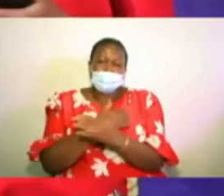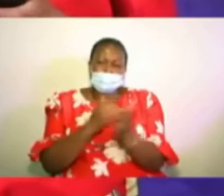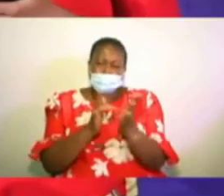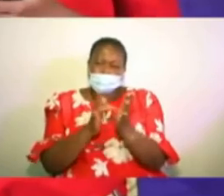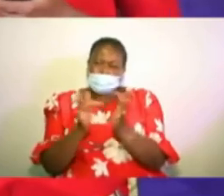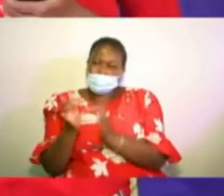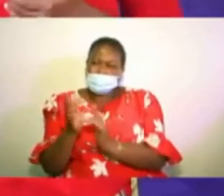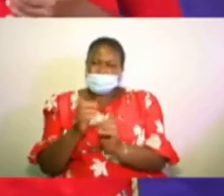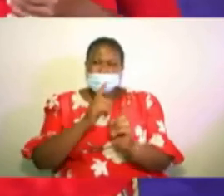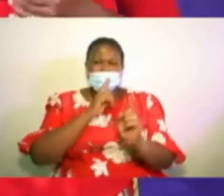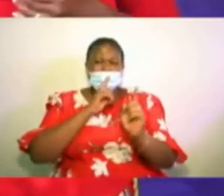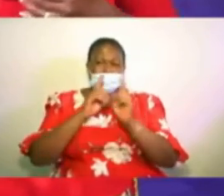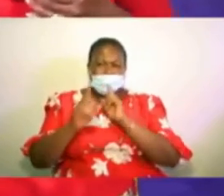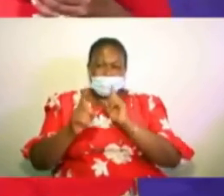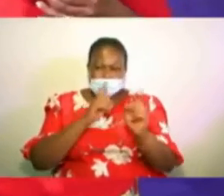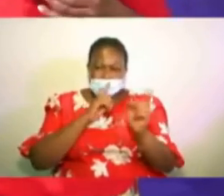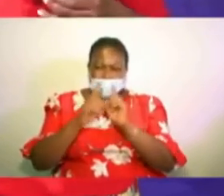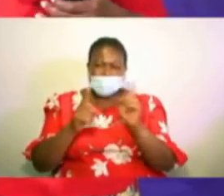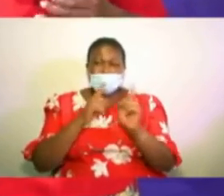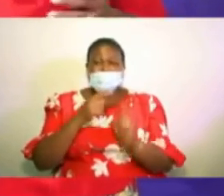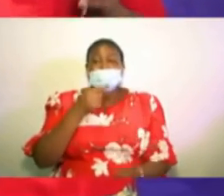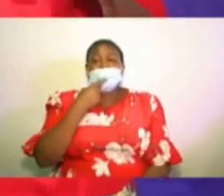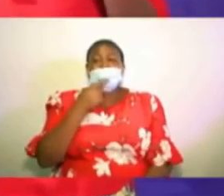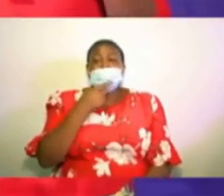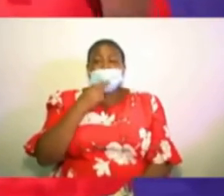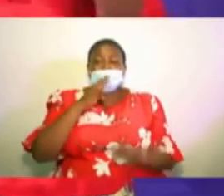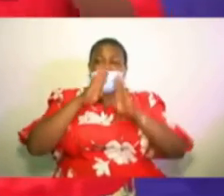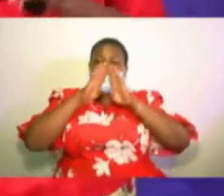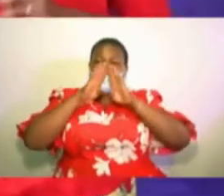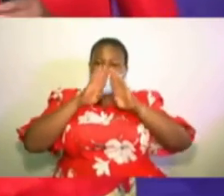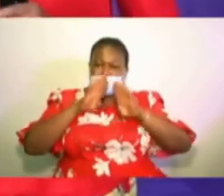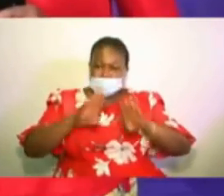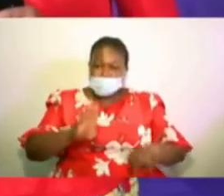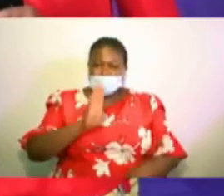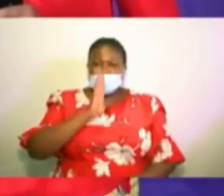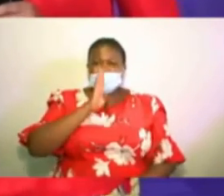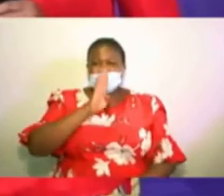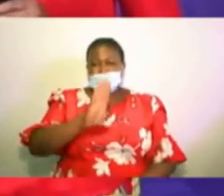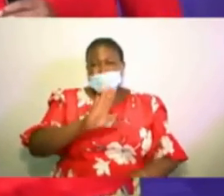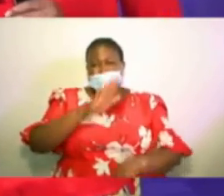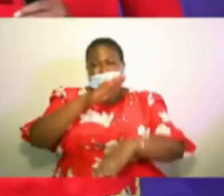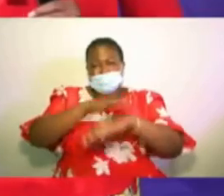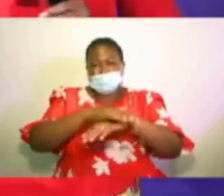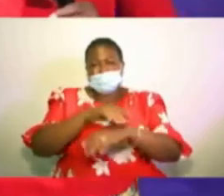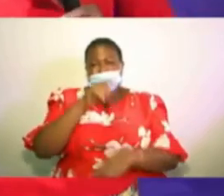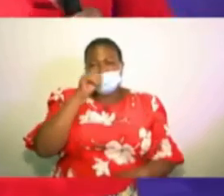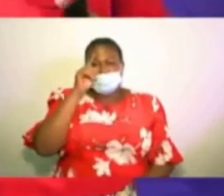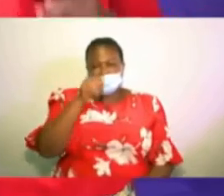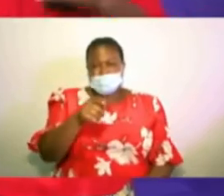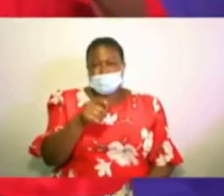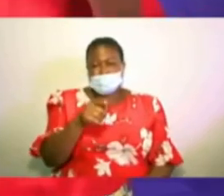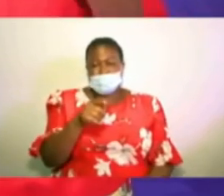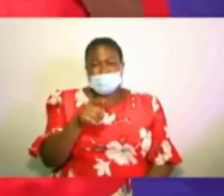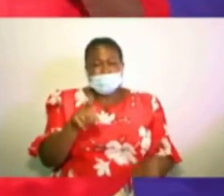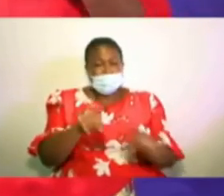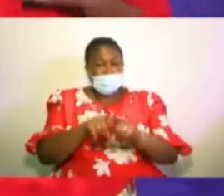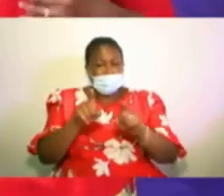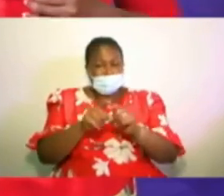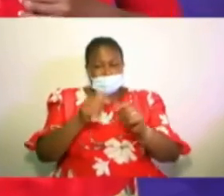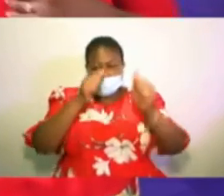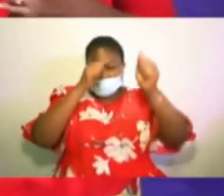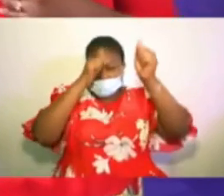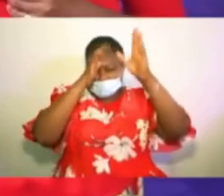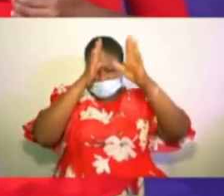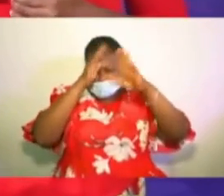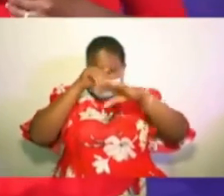parlé avec eux. And said, peace be unto you. Il dit que la paix soit avec vous. As the Father has sent me. De la même manière que le Père